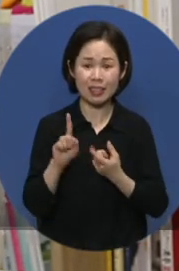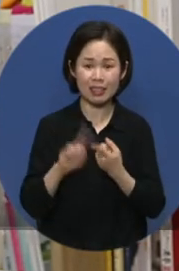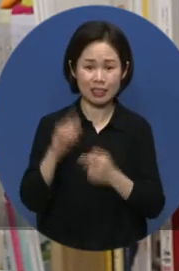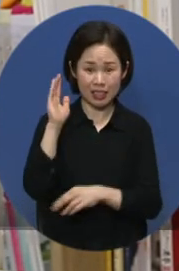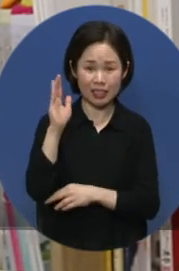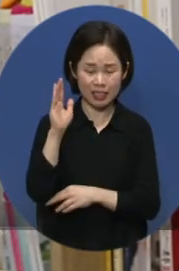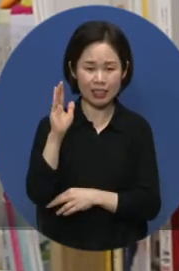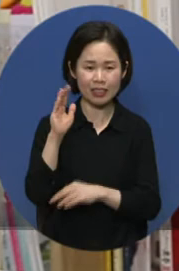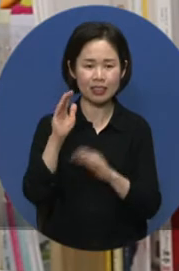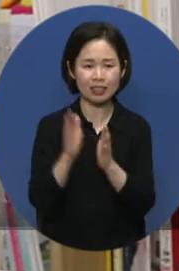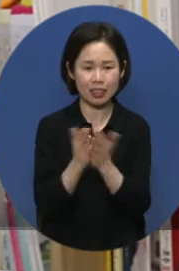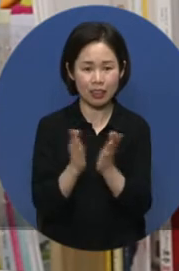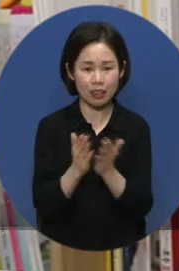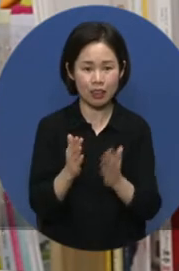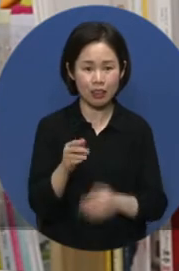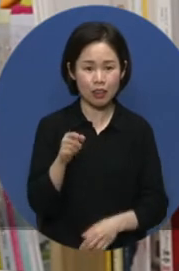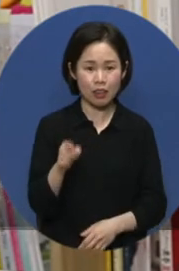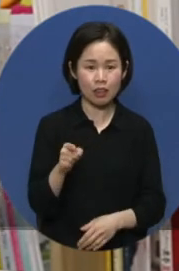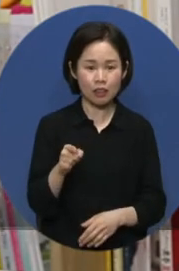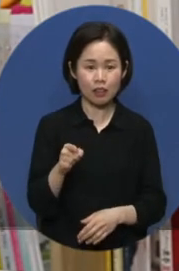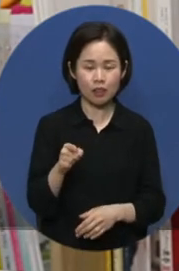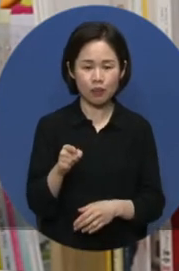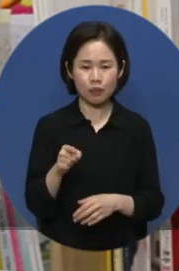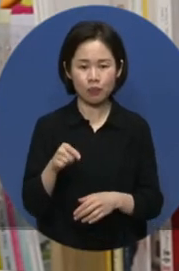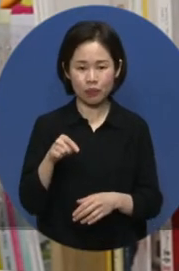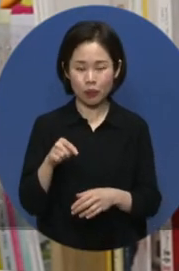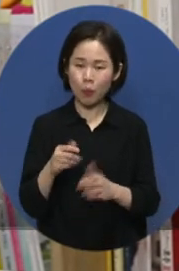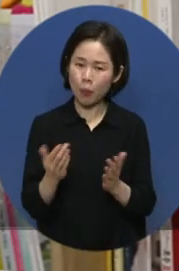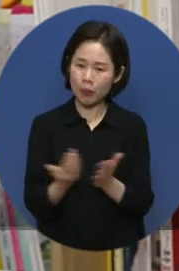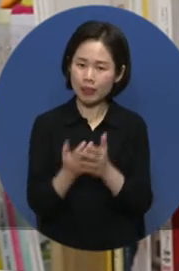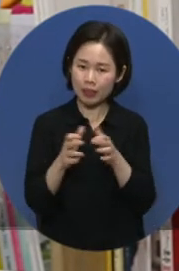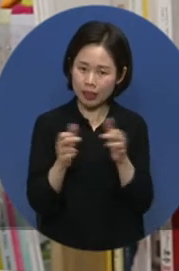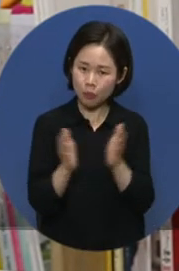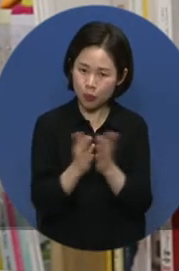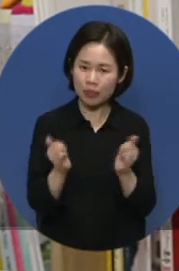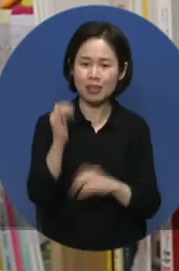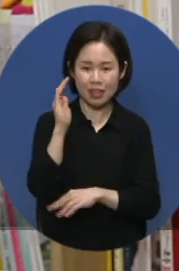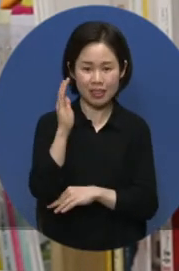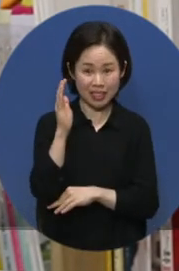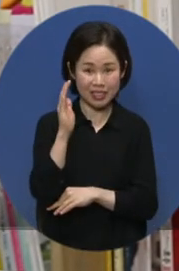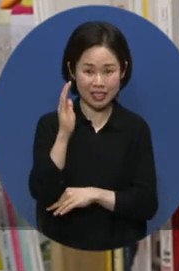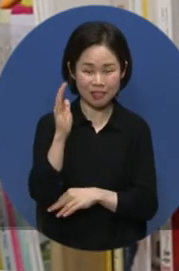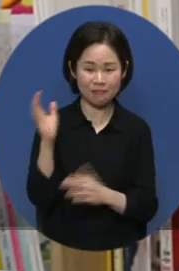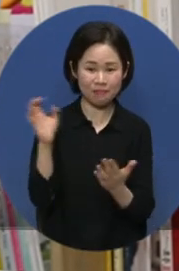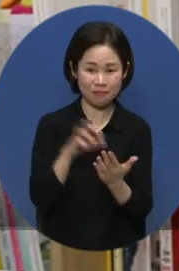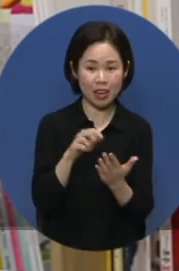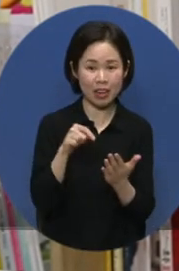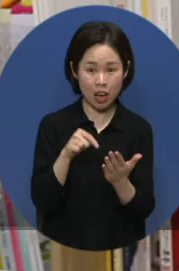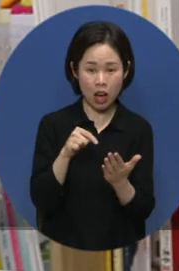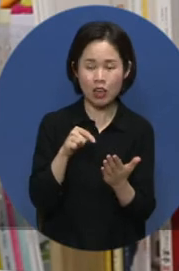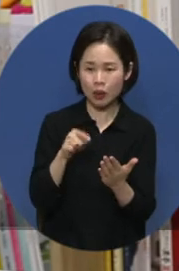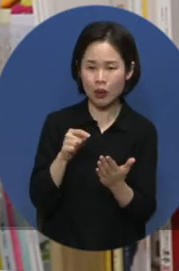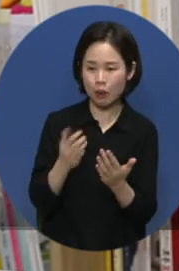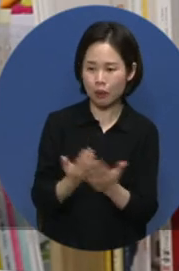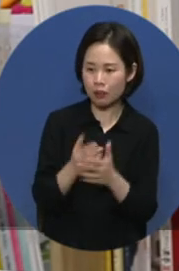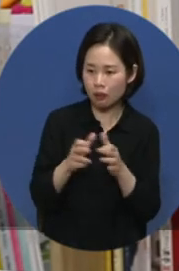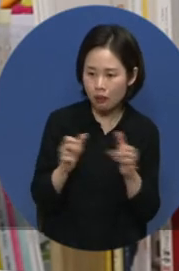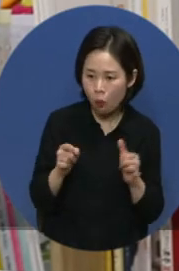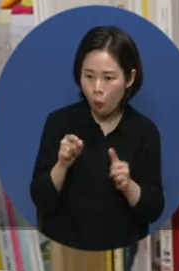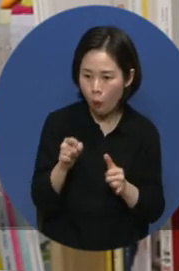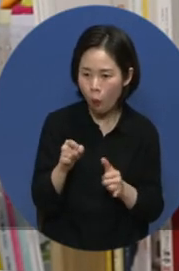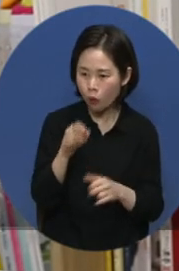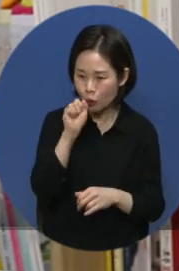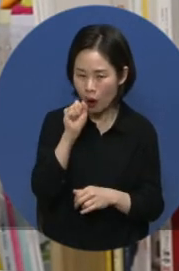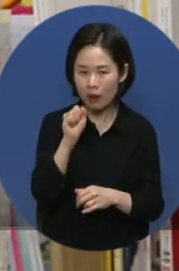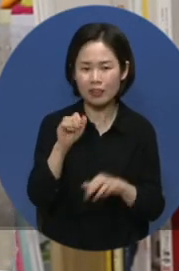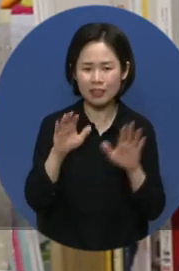계신 발달장애인분들이 그 얘기를 직접 다 해주셨어요. 이 책이 가장 많은 관심을 받기도 했고 지금까지도